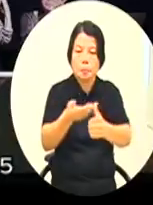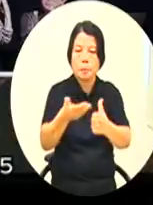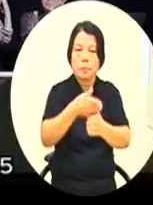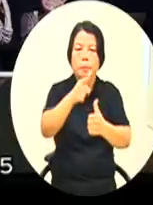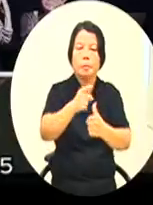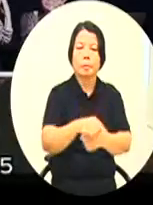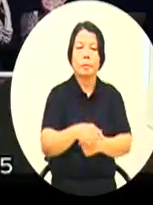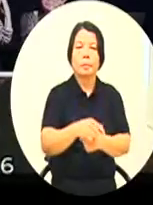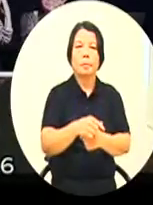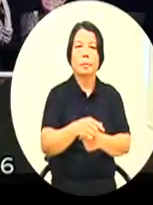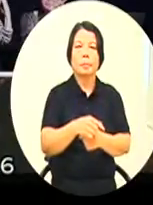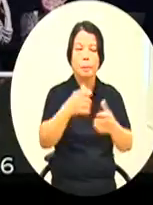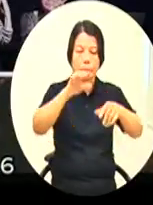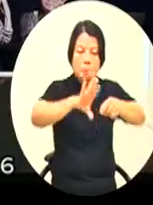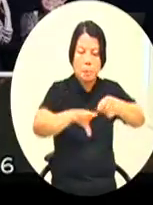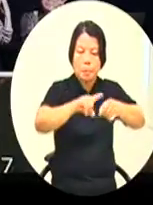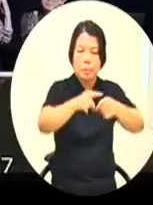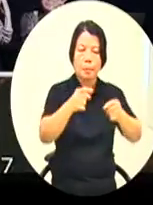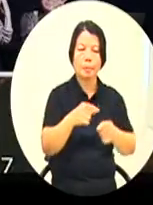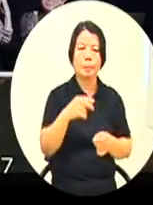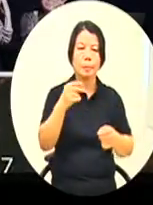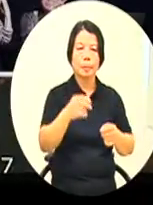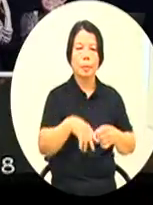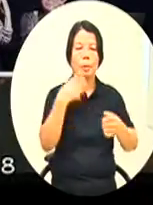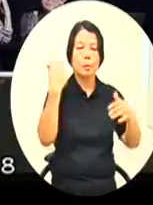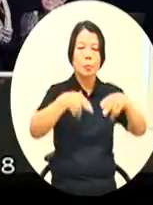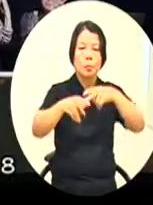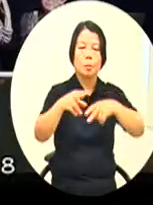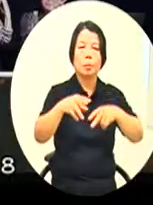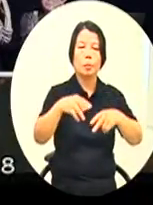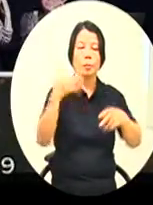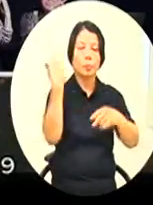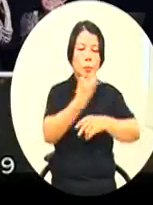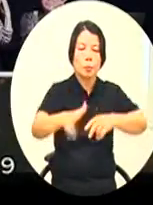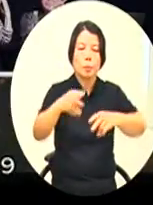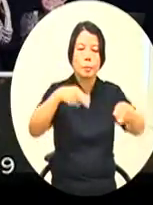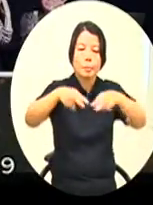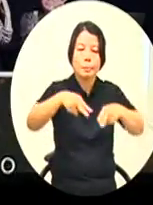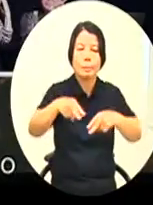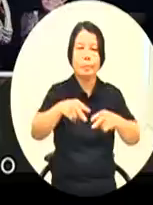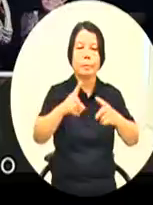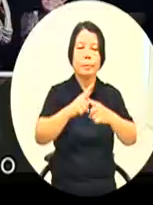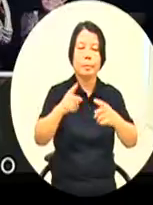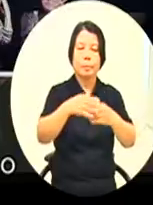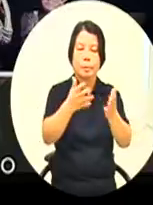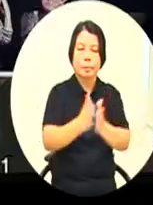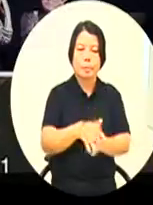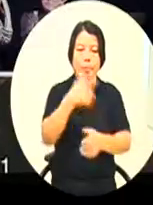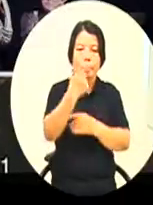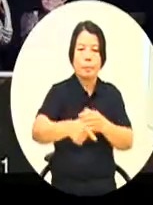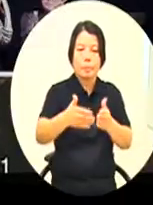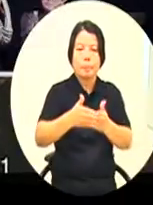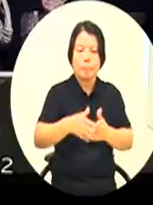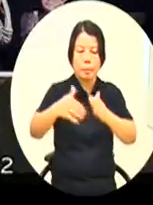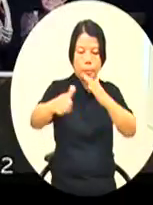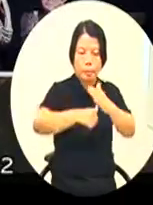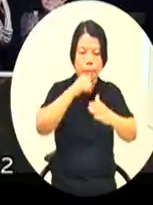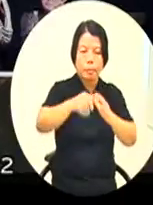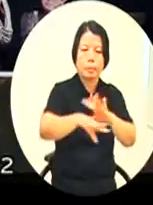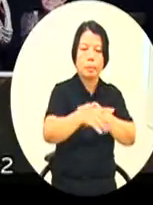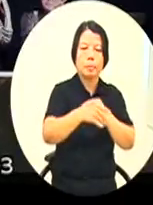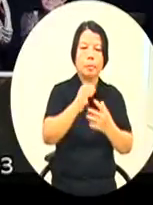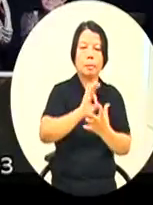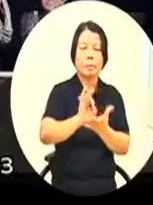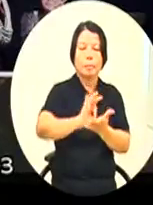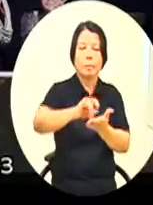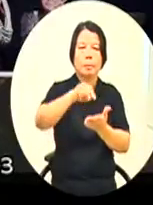人才哦。那目前呢，我们也第二波甄选已经完成，那陆陆续续会来进驻使用这个空间。